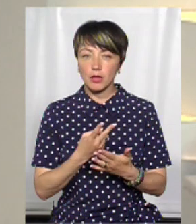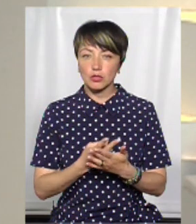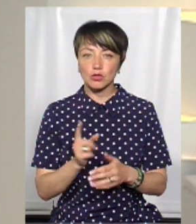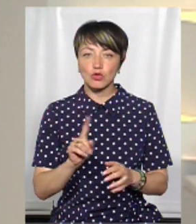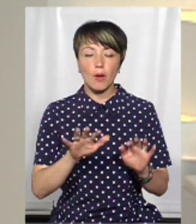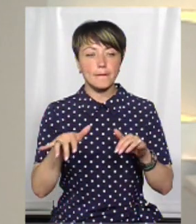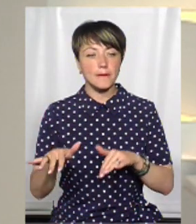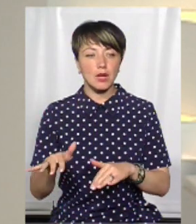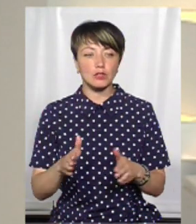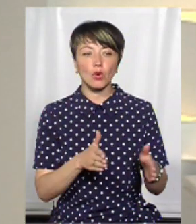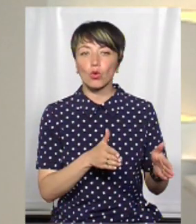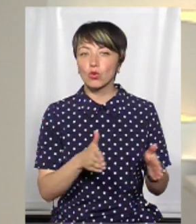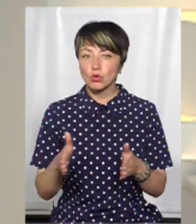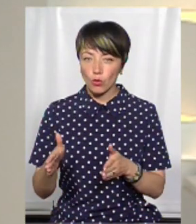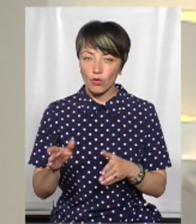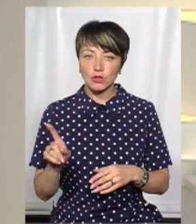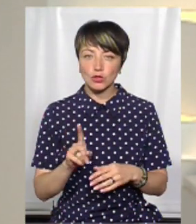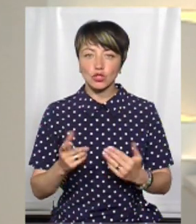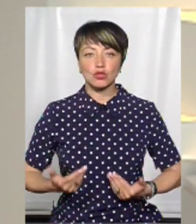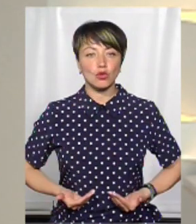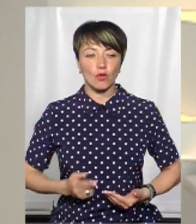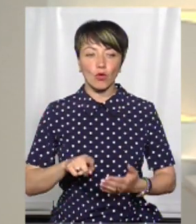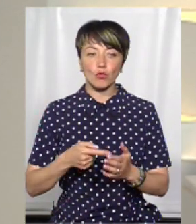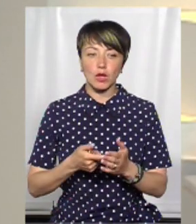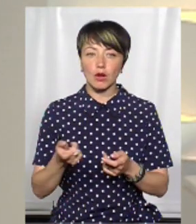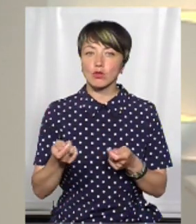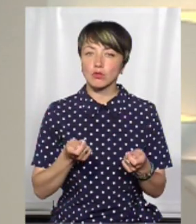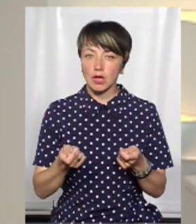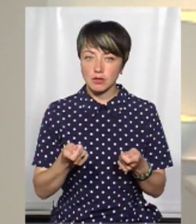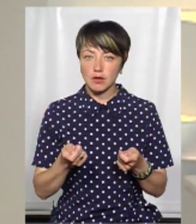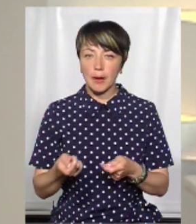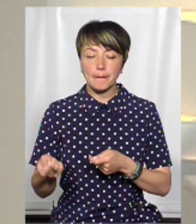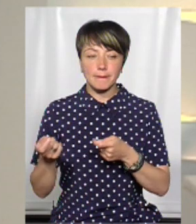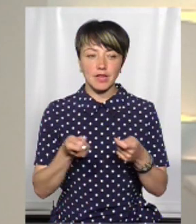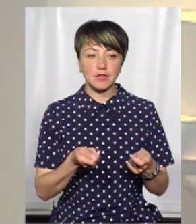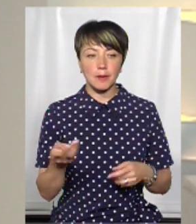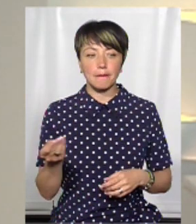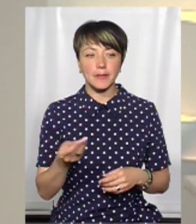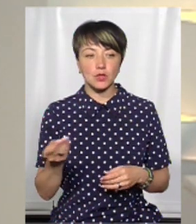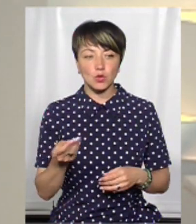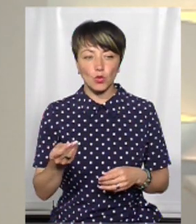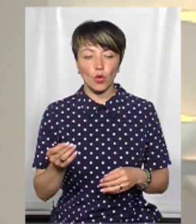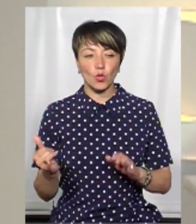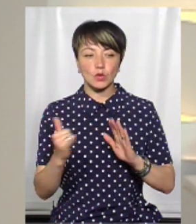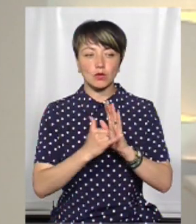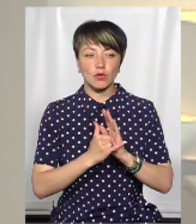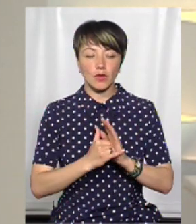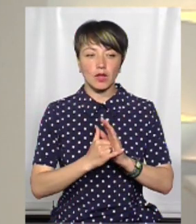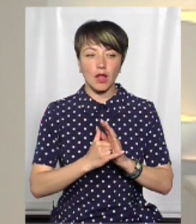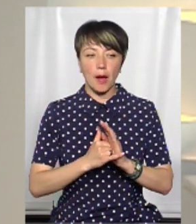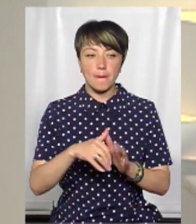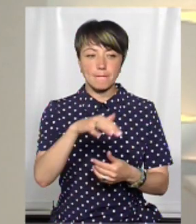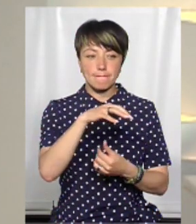бачили те, що пляж готовий, те, що житлово-комунальне господарство привезли піски, установило